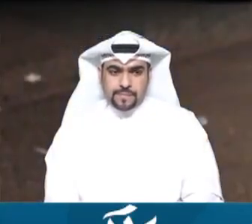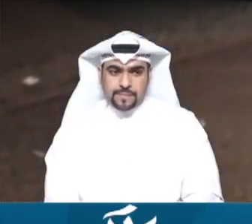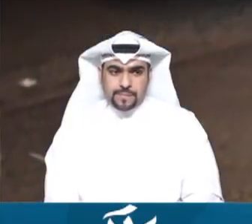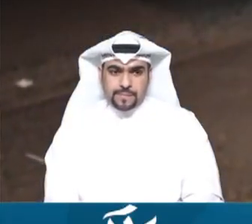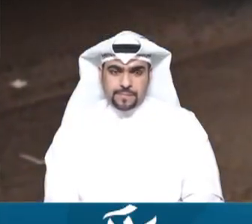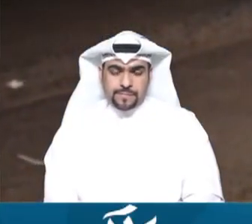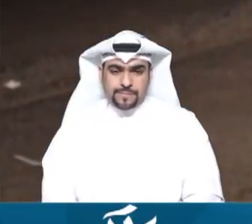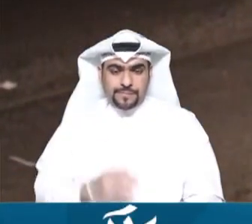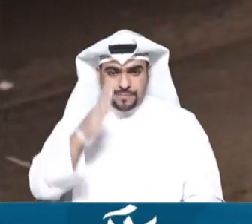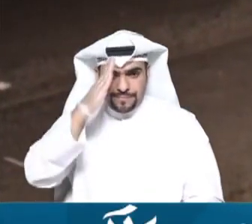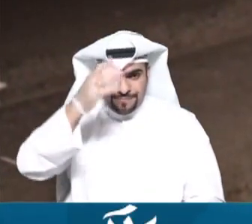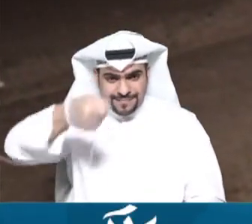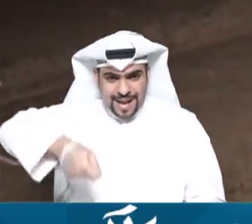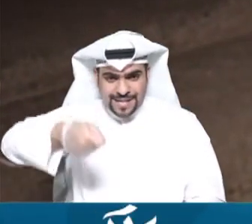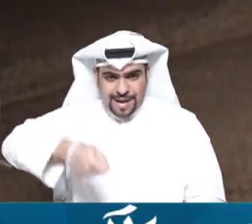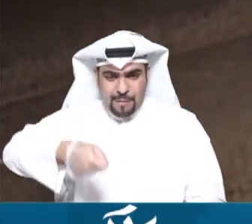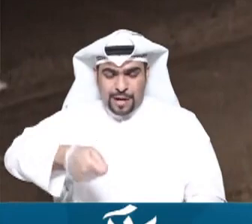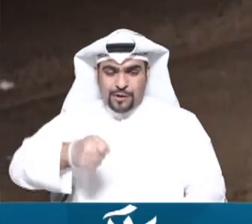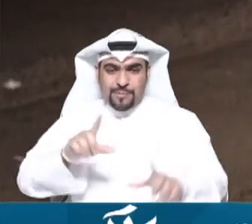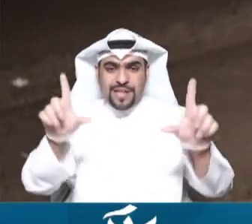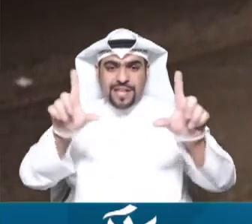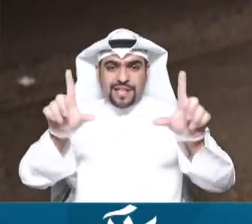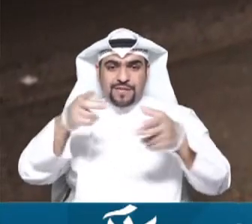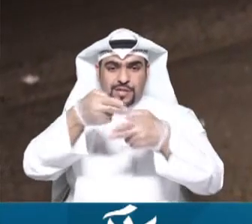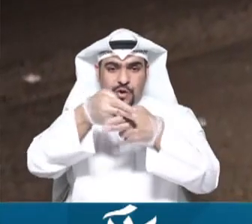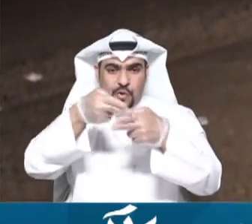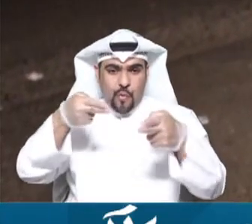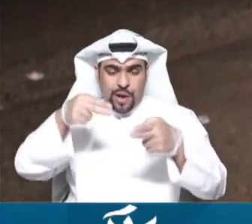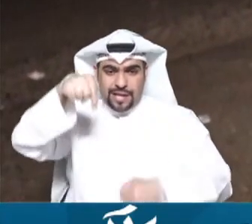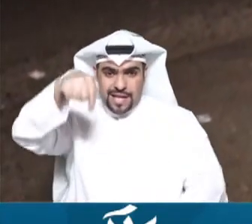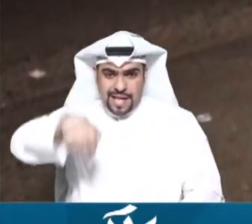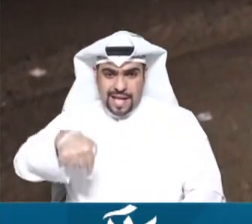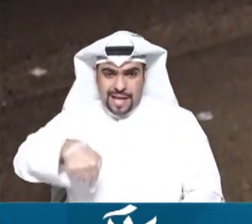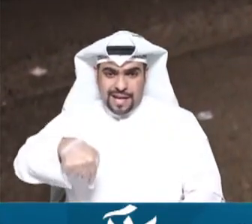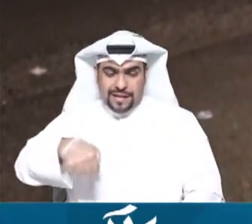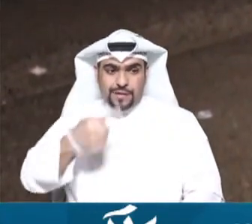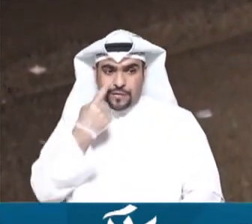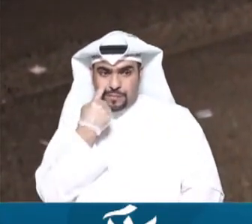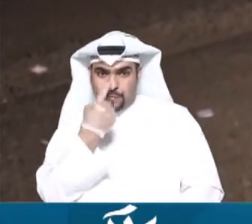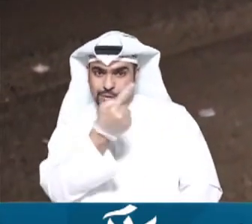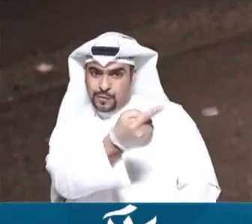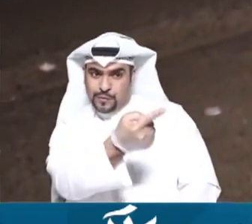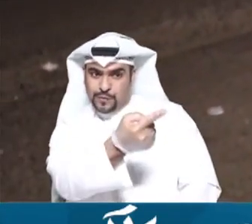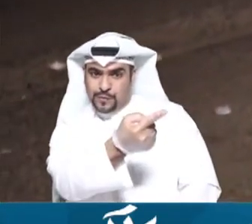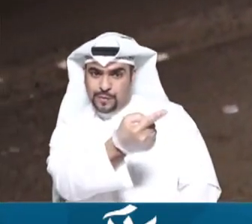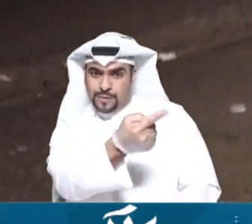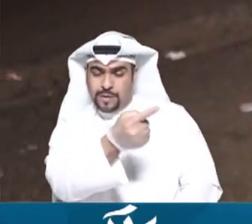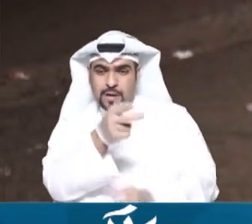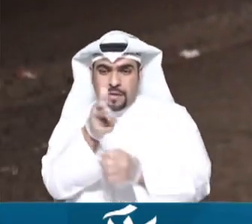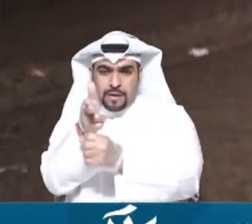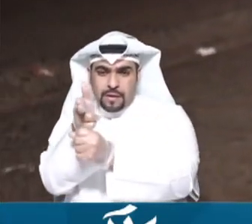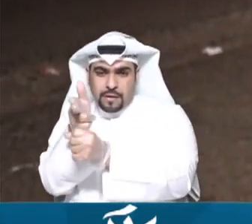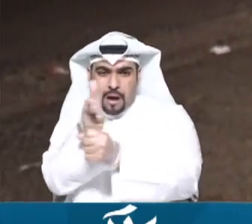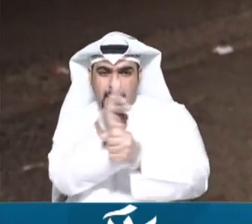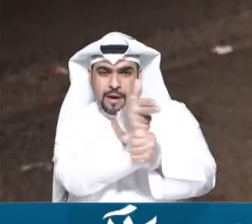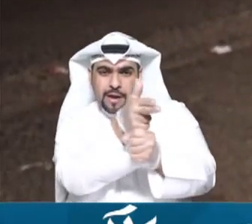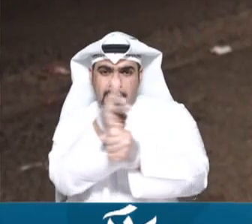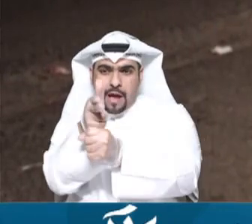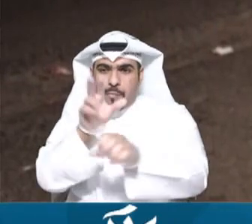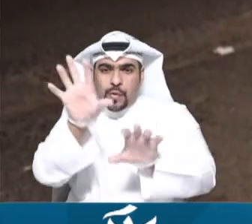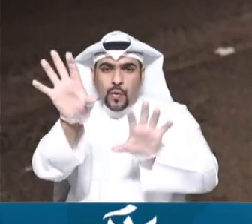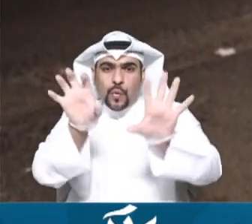يا هلا ومرحبا فيكم مشاهدينا الكرام في فقرة أخرى ميدانية بادرة طيبة من محافظة الفروانية،